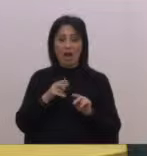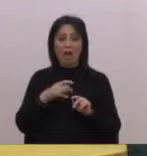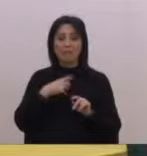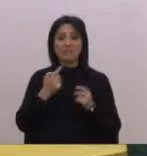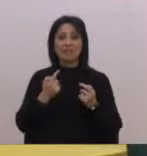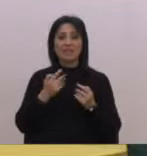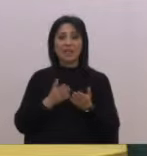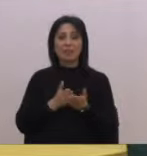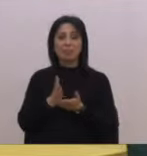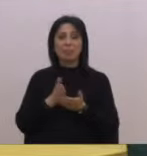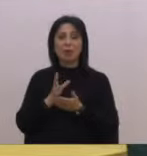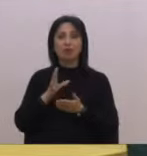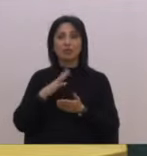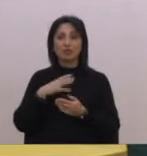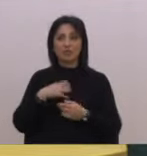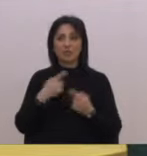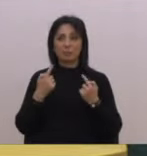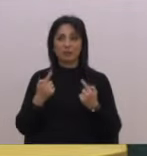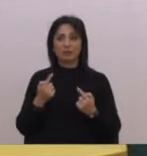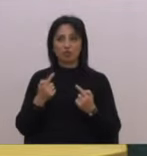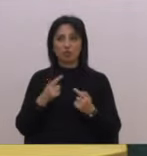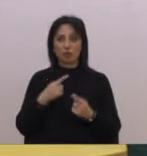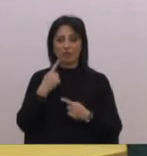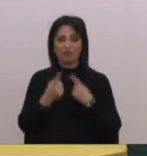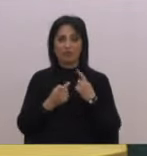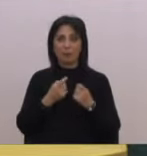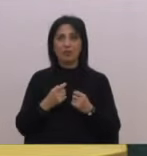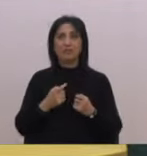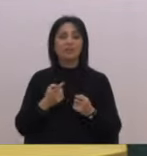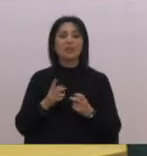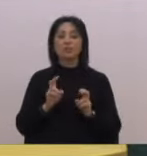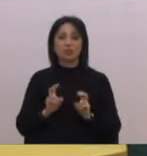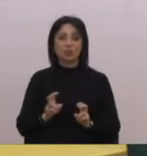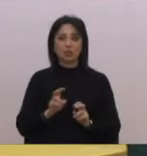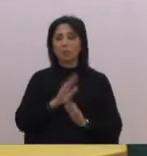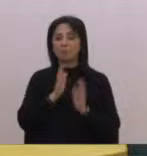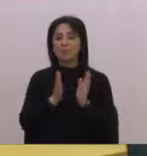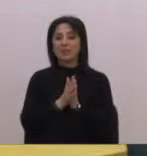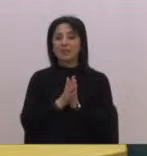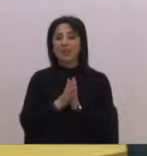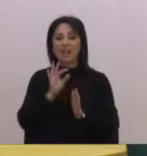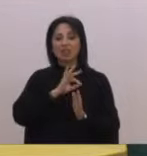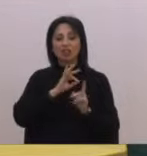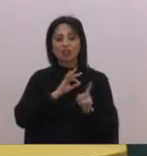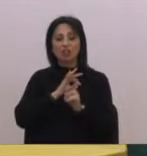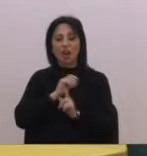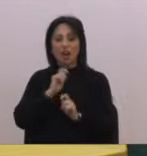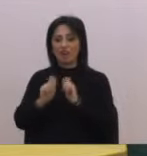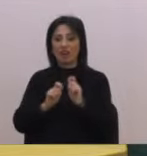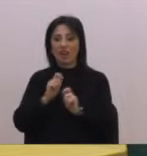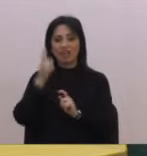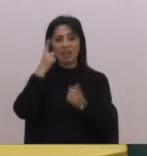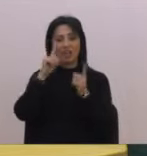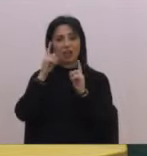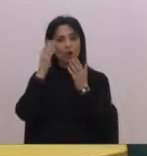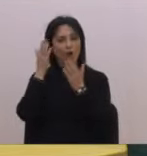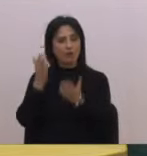ძირითად მიმართულებებზე იყო მნიშვნელოვანი ინფორმაცია, კერძოდ ის, რომ მთელი რიგი შეღავათები არის დაწესებული